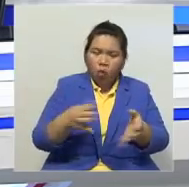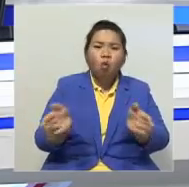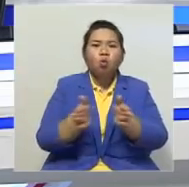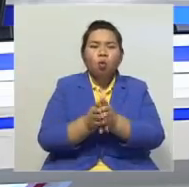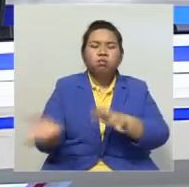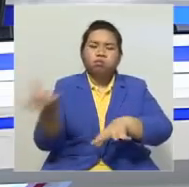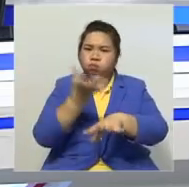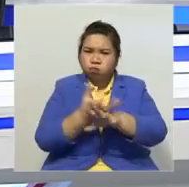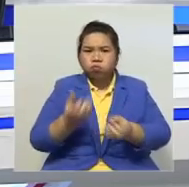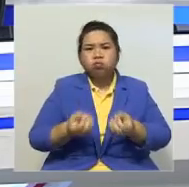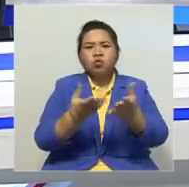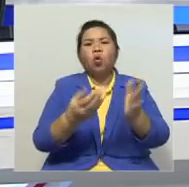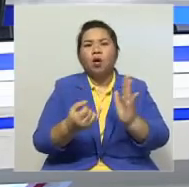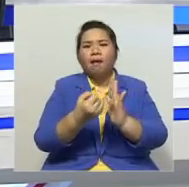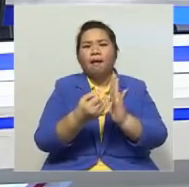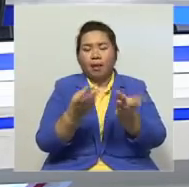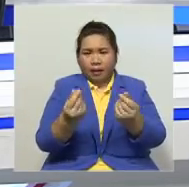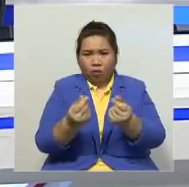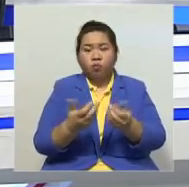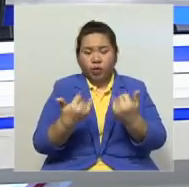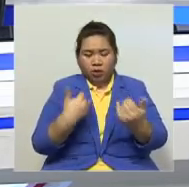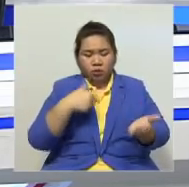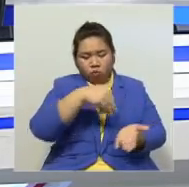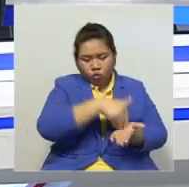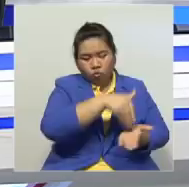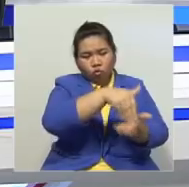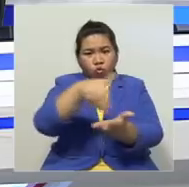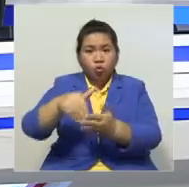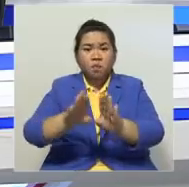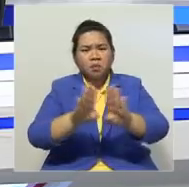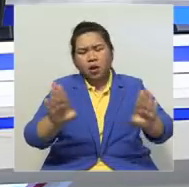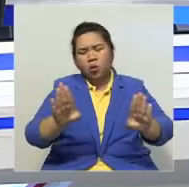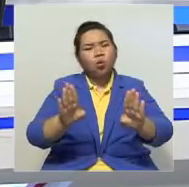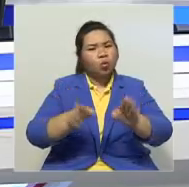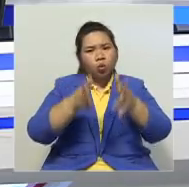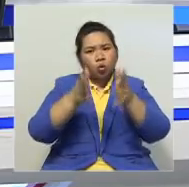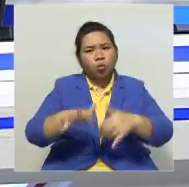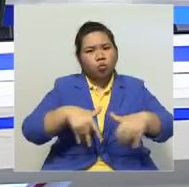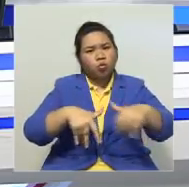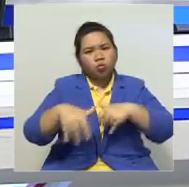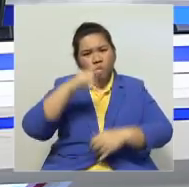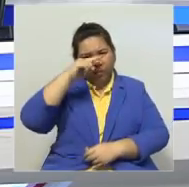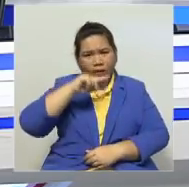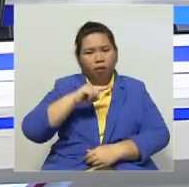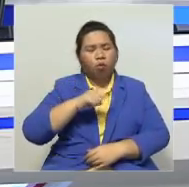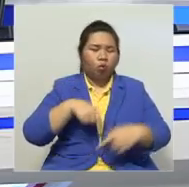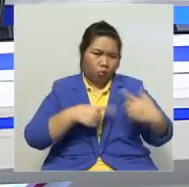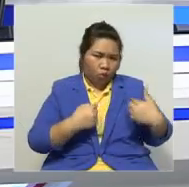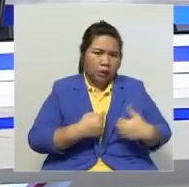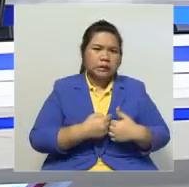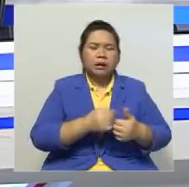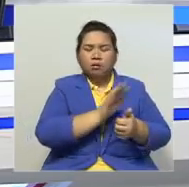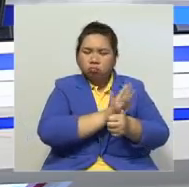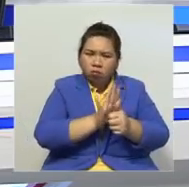เพื่อความสะดวกรวดเร็วนะคะแล้วก็จะเห็นเลยว่าแต่ละจุดที่เปิดรับเนี่ยทานน้ำใจของคนไทยที่จะส่งไปช่วยเหลือชาวสปป.ลาวเ